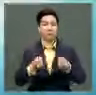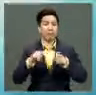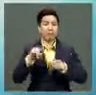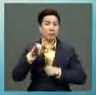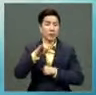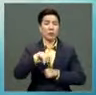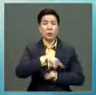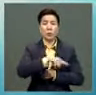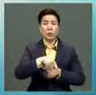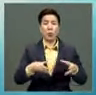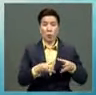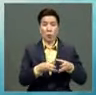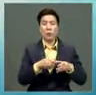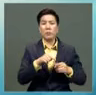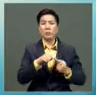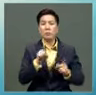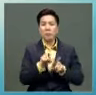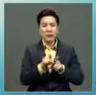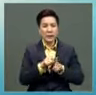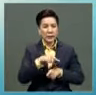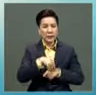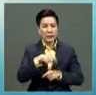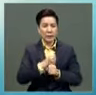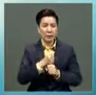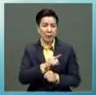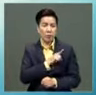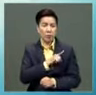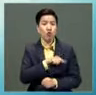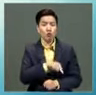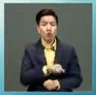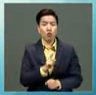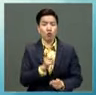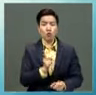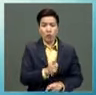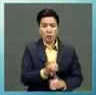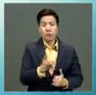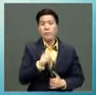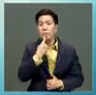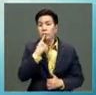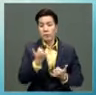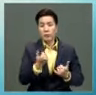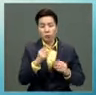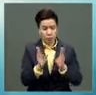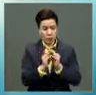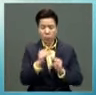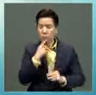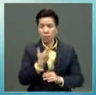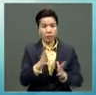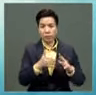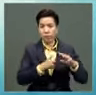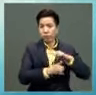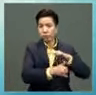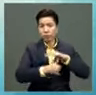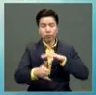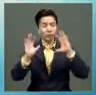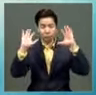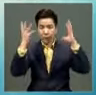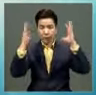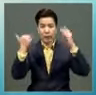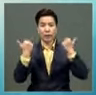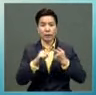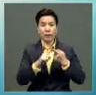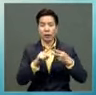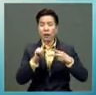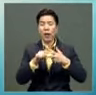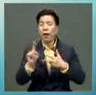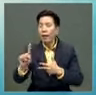อยู่ในช่วงของการทำภารกิจอยู่นะครับก็ยืนยันจากที่ประชุมว่าไม่ได้ไปนะครับมีอะไรอีก